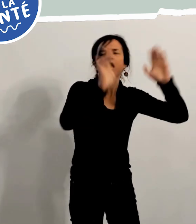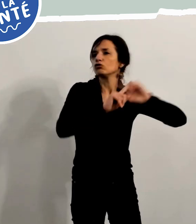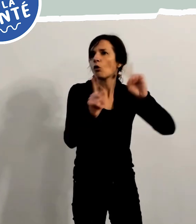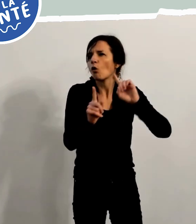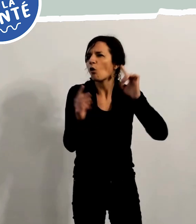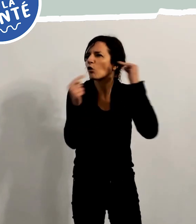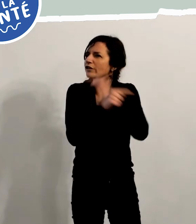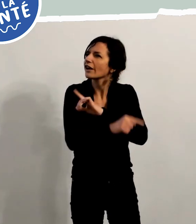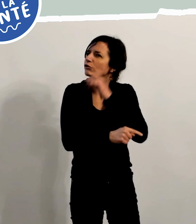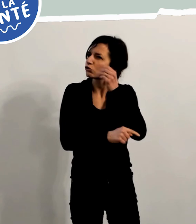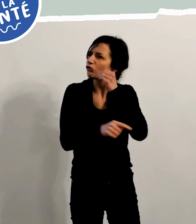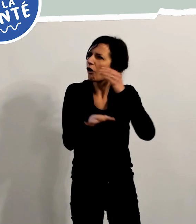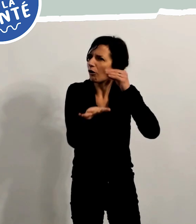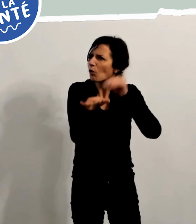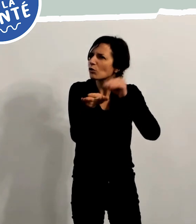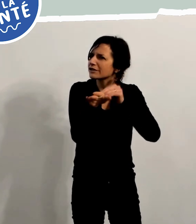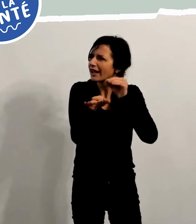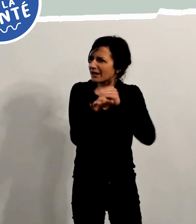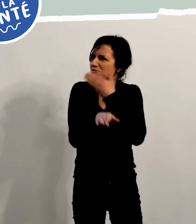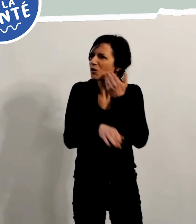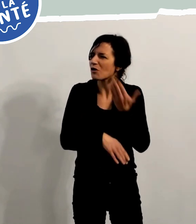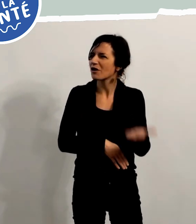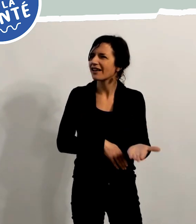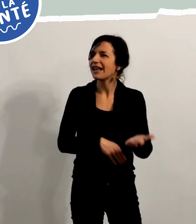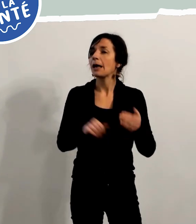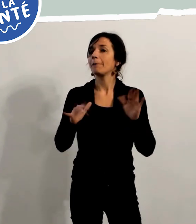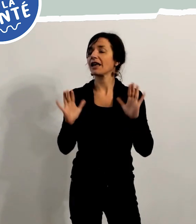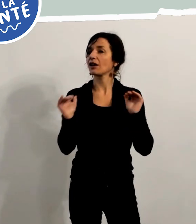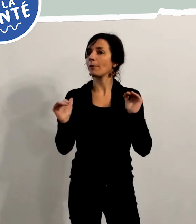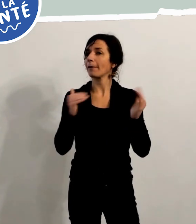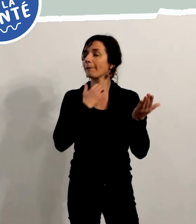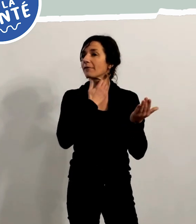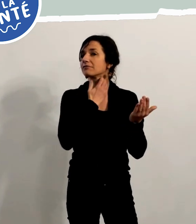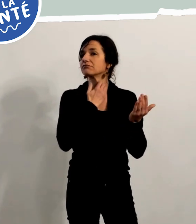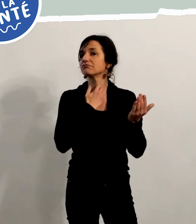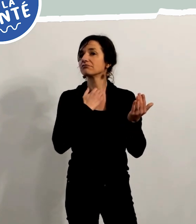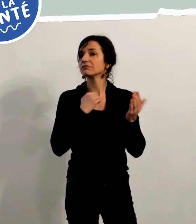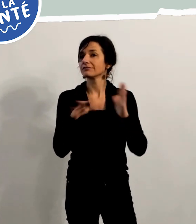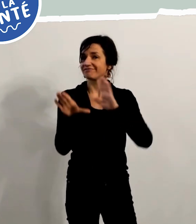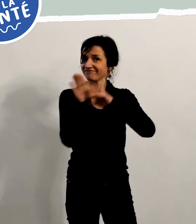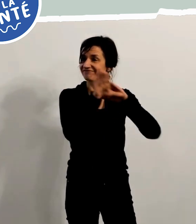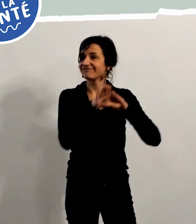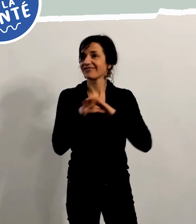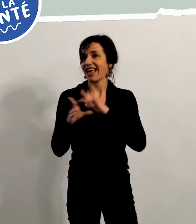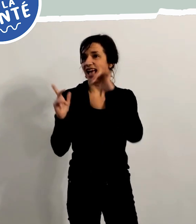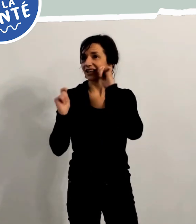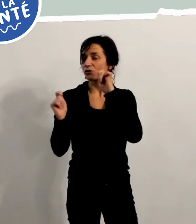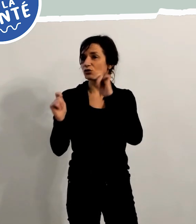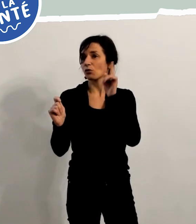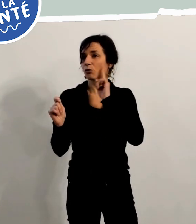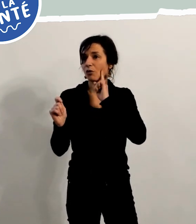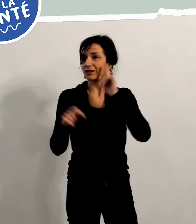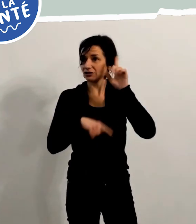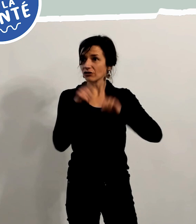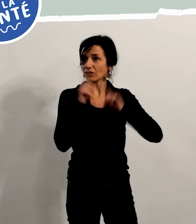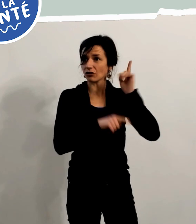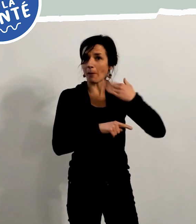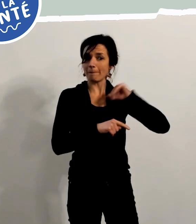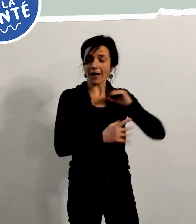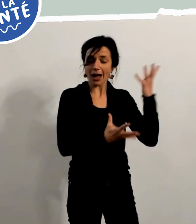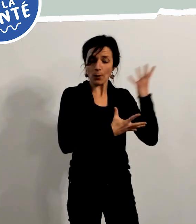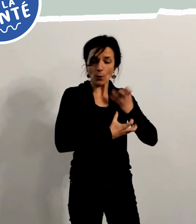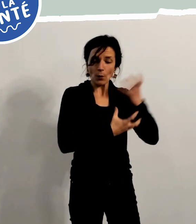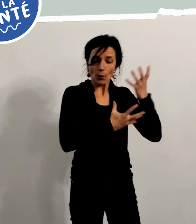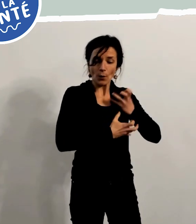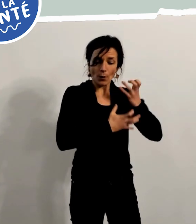plutôt préconisé. Hein, il y a des effets bénéfiques. Par contre, le message à dire, c'est qu'il faut faire attention puisque ça peut être un vecteur qui peut